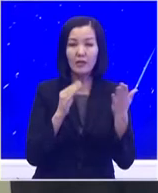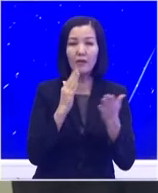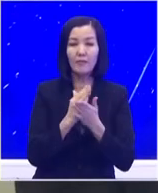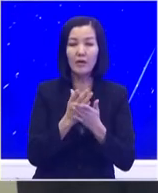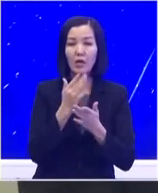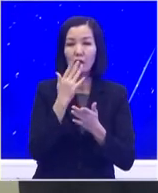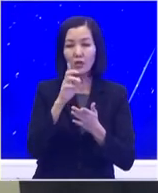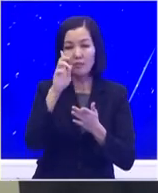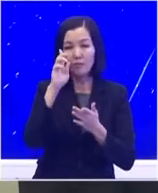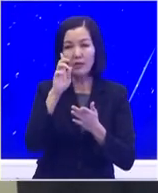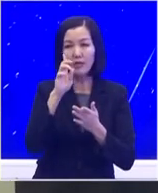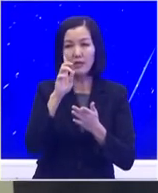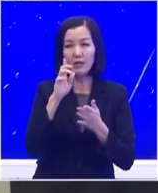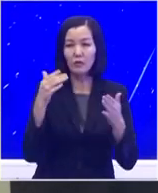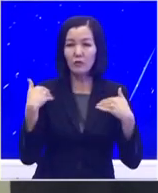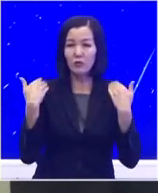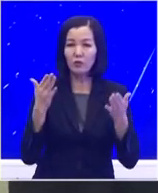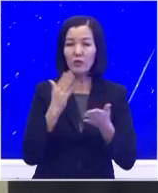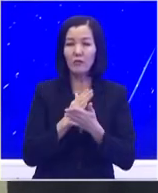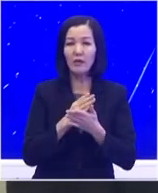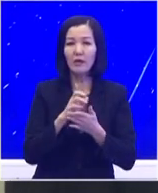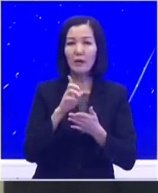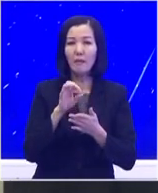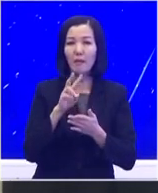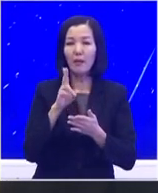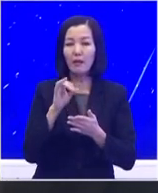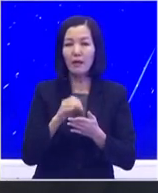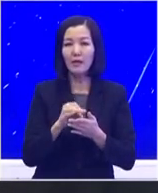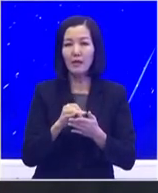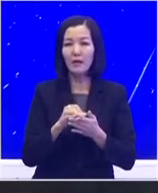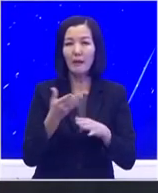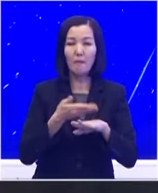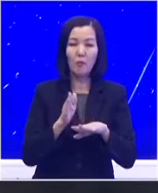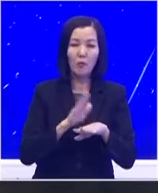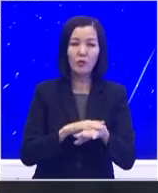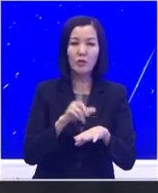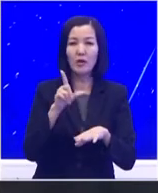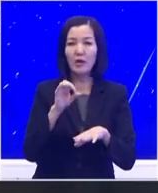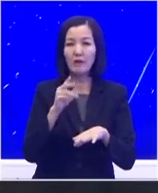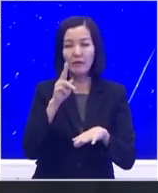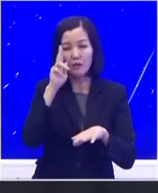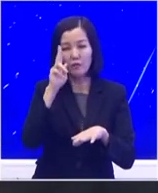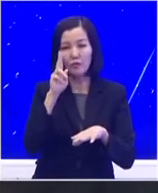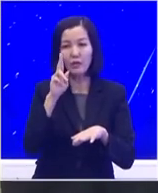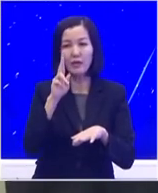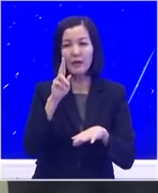мемлекеттерде енді осында ұсыныстар түсті. Мысалы Болгариядан, мысалы Польшадан, Хорватиядан, Турциядан осы Фарабидің